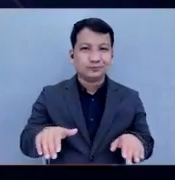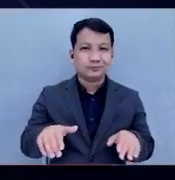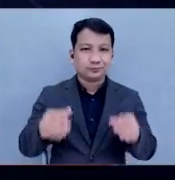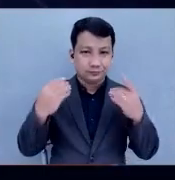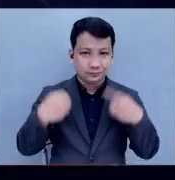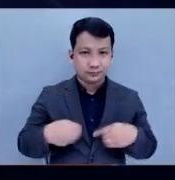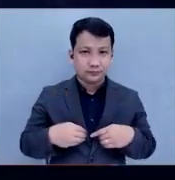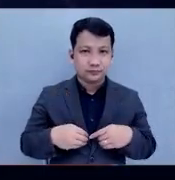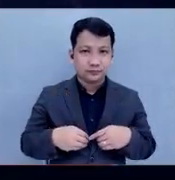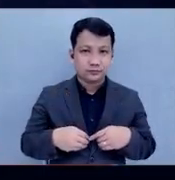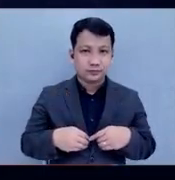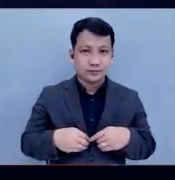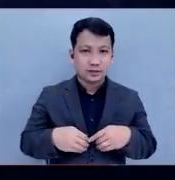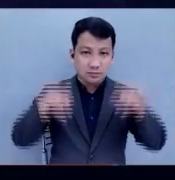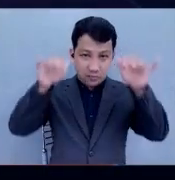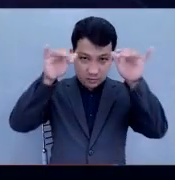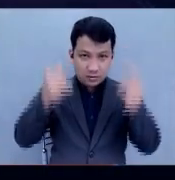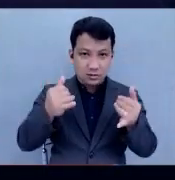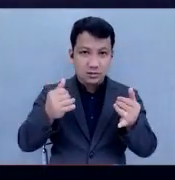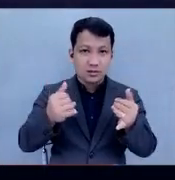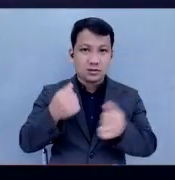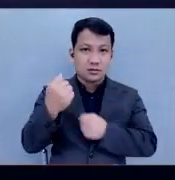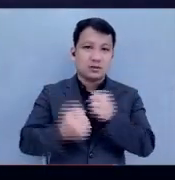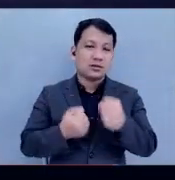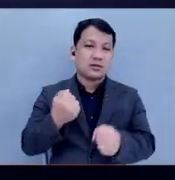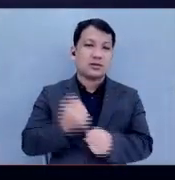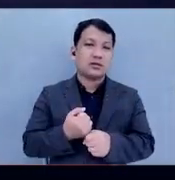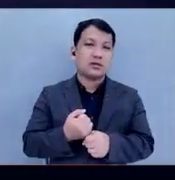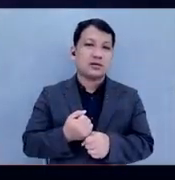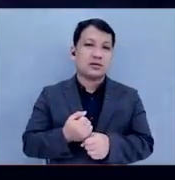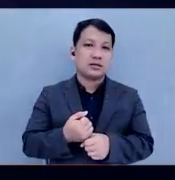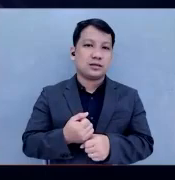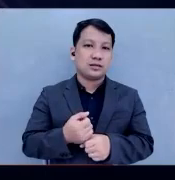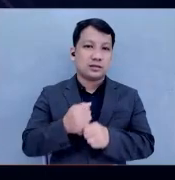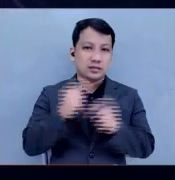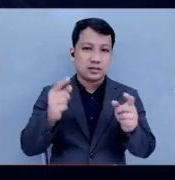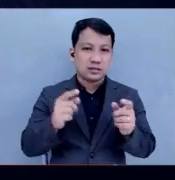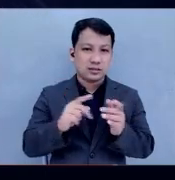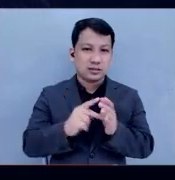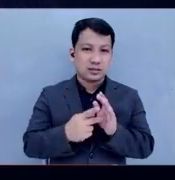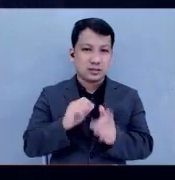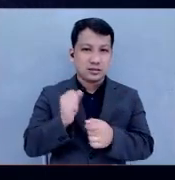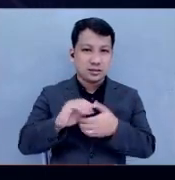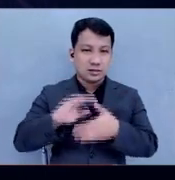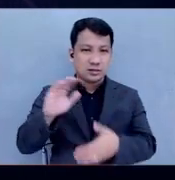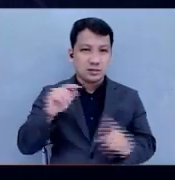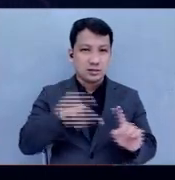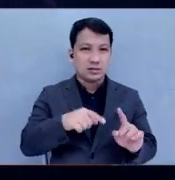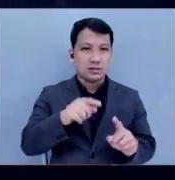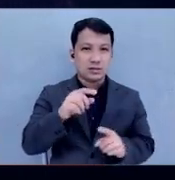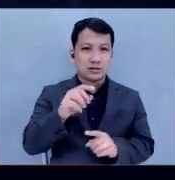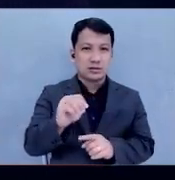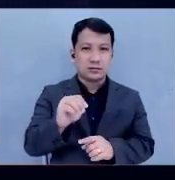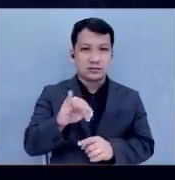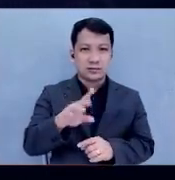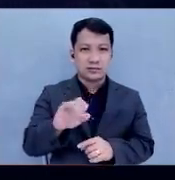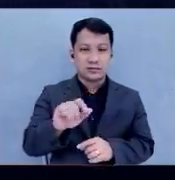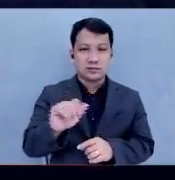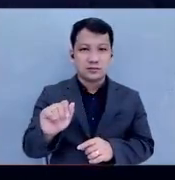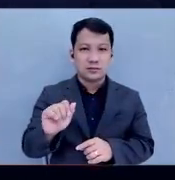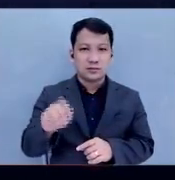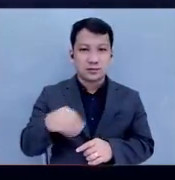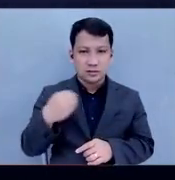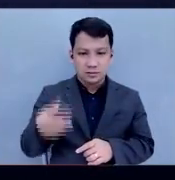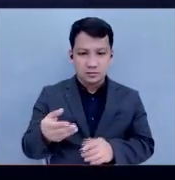ala para sa taon ng Trick or Treat pagbukas ni social media influencer Mr Beast inabot inabot niya sa bata